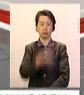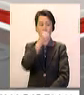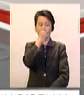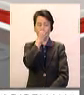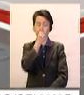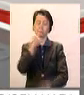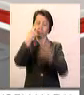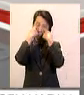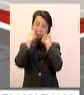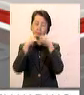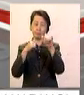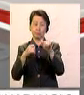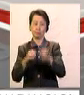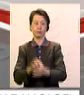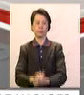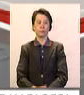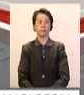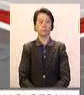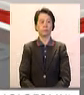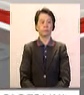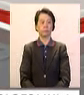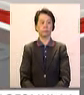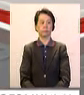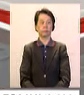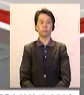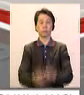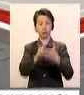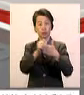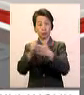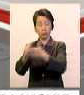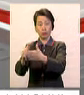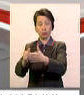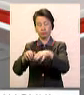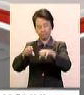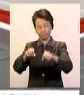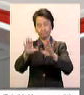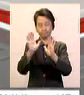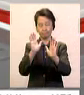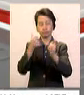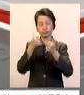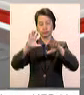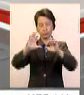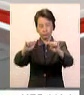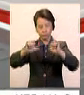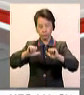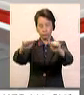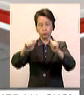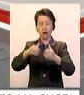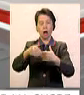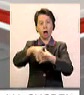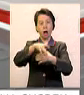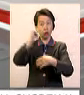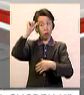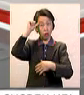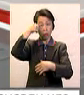yang menyayat hati. Kita ke perkembangan selanjutnya. Bimbingan dan terapi awal terhadap penghidap autisma pada usia lebih awal